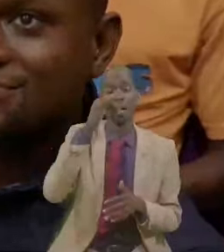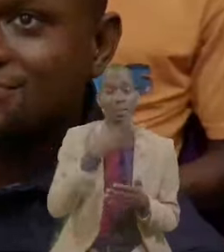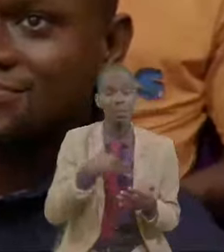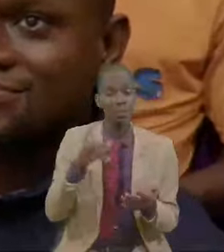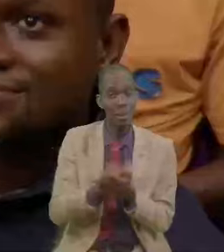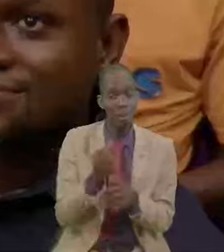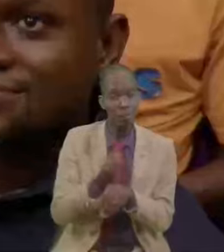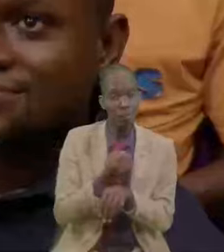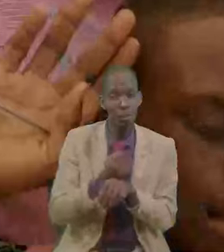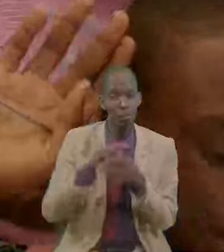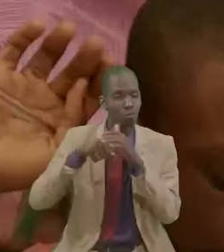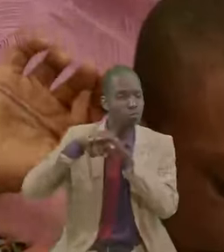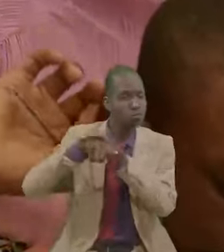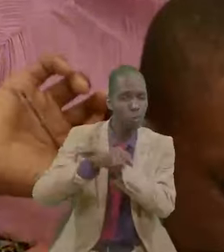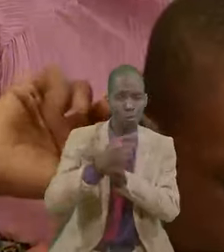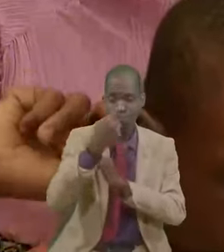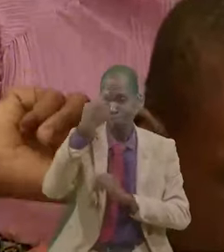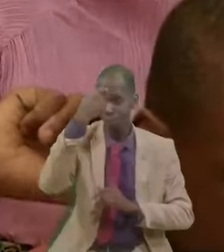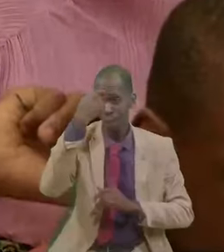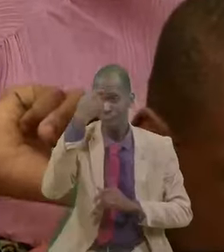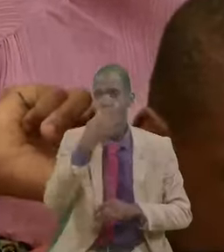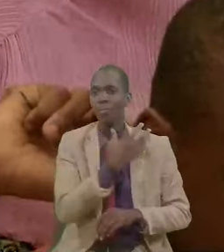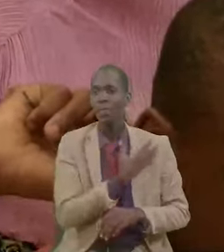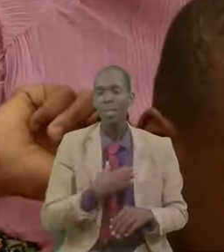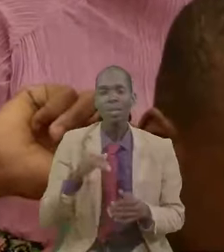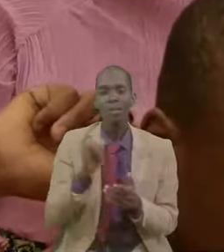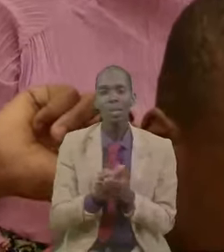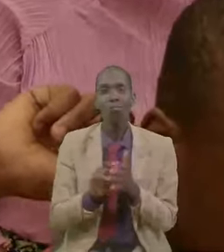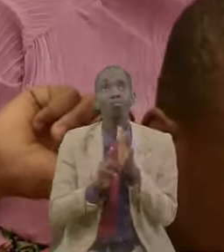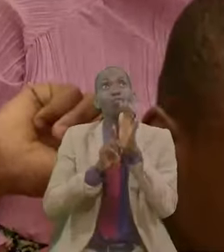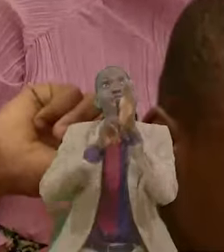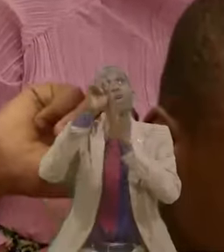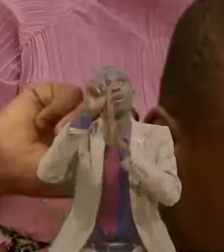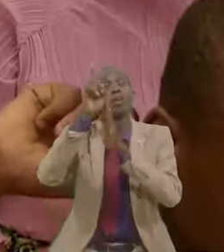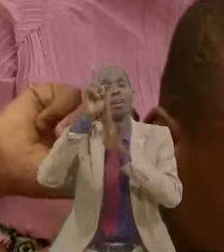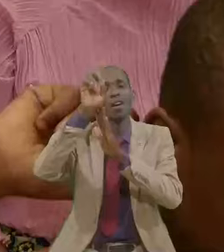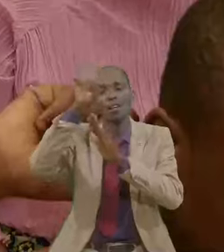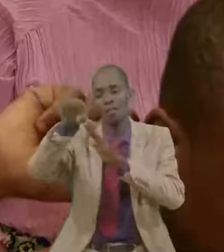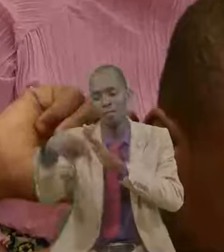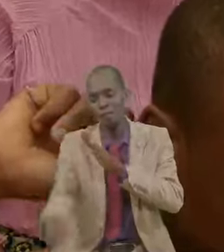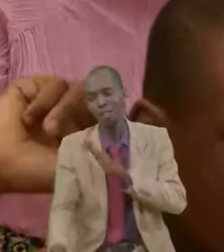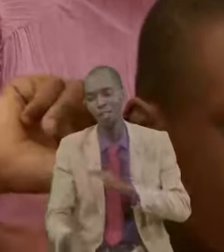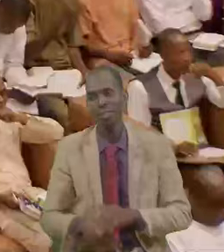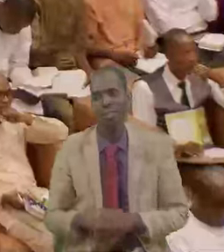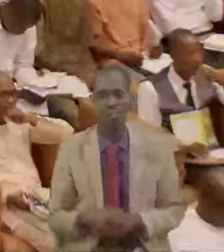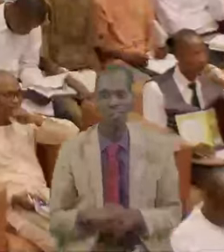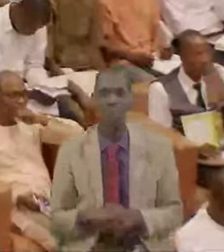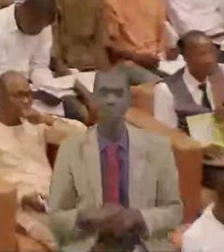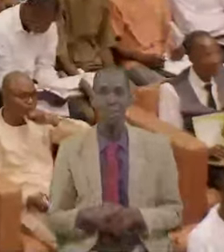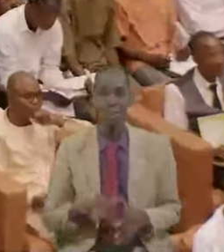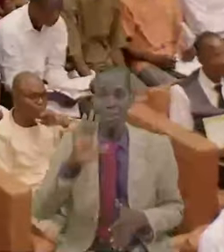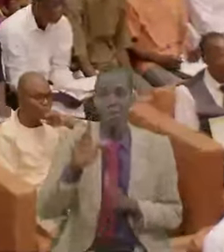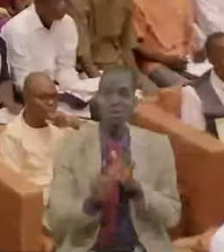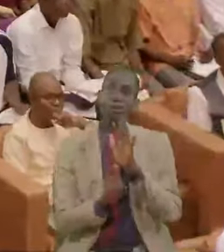front. Et la pierre s'enfonça dans le front du Philistin qui tomba. Goliath va